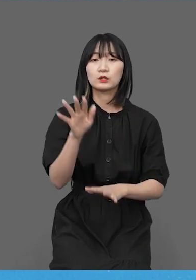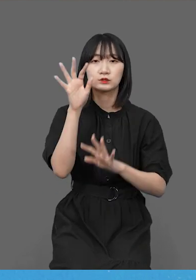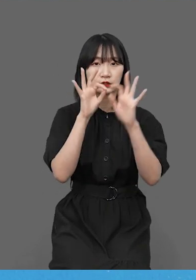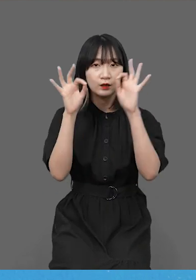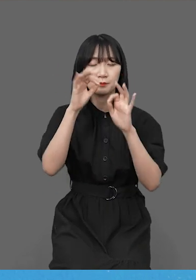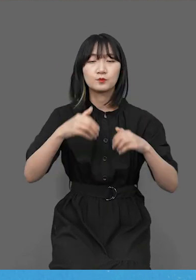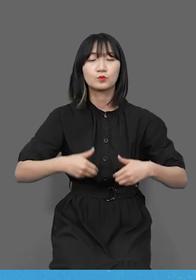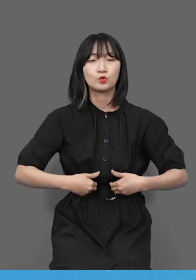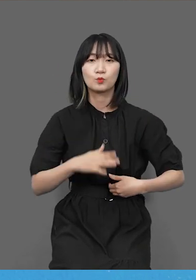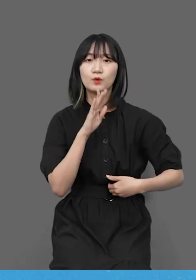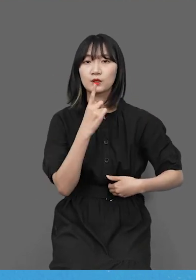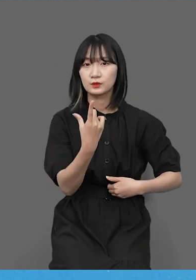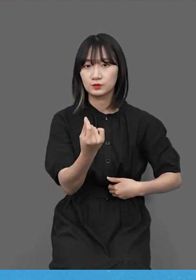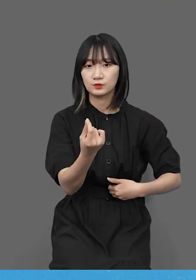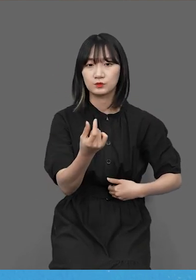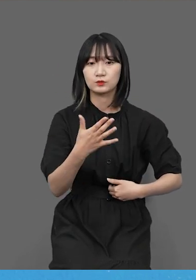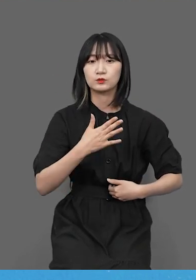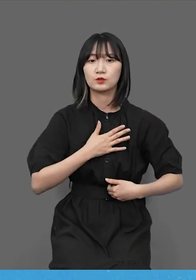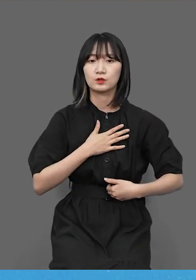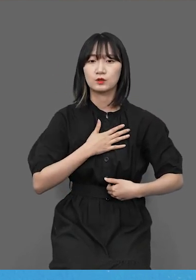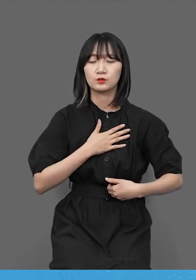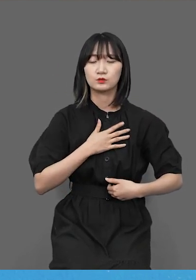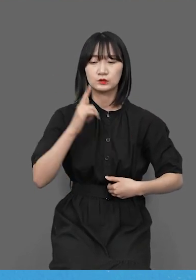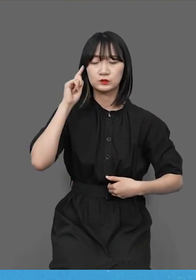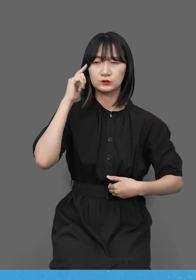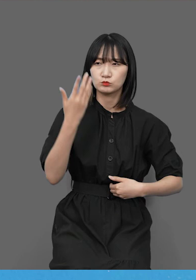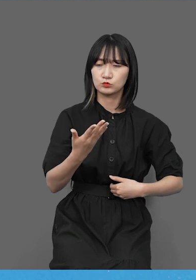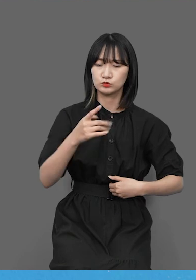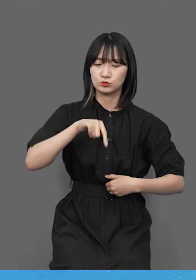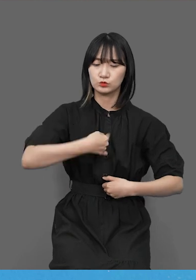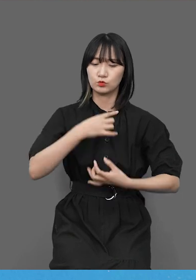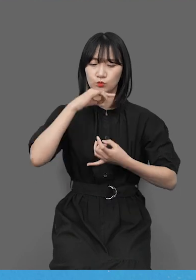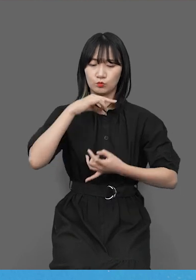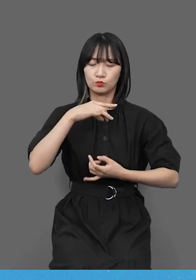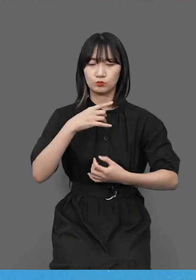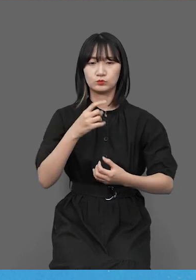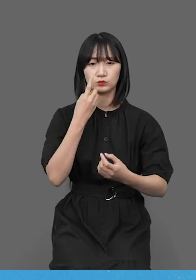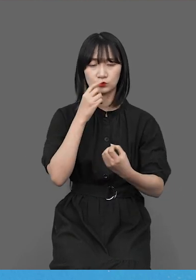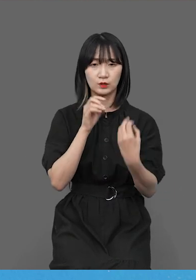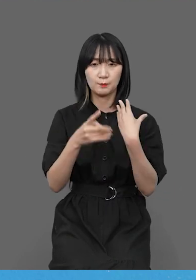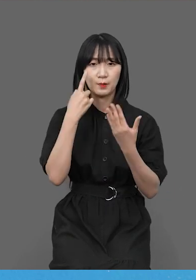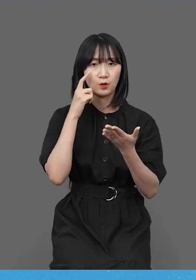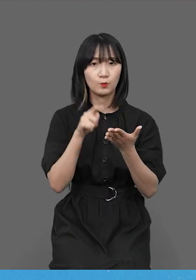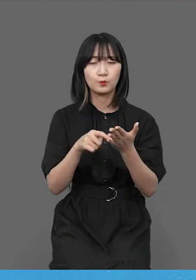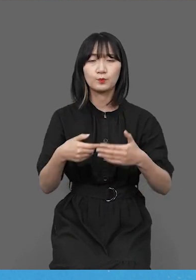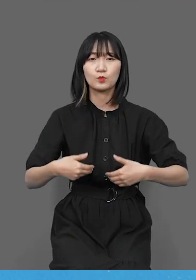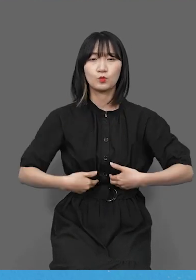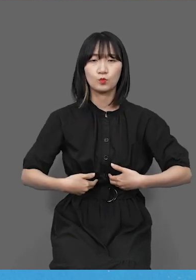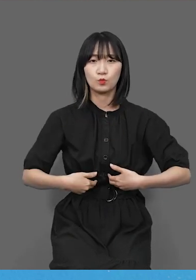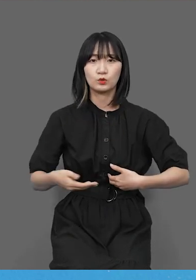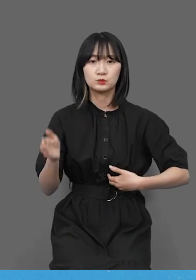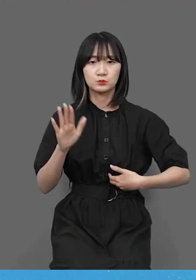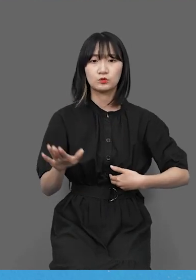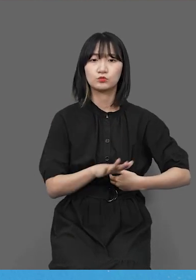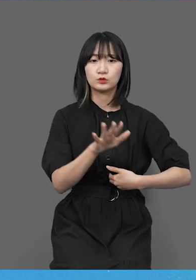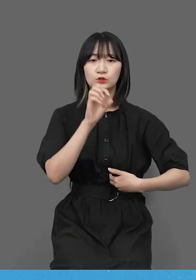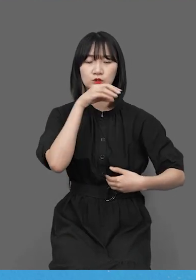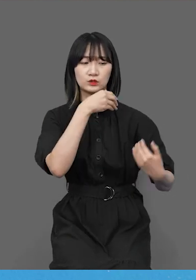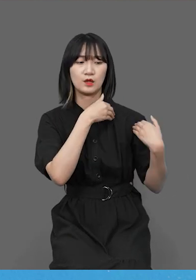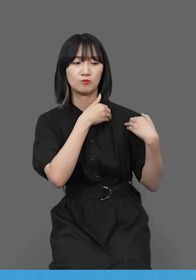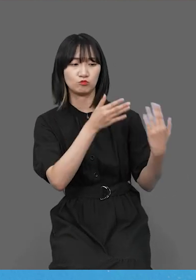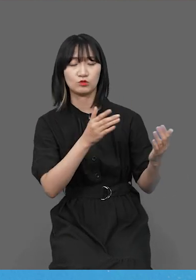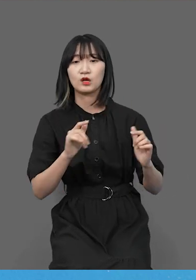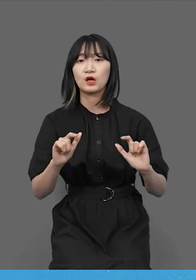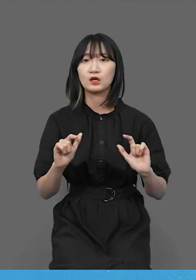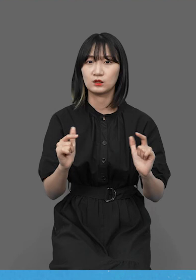맞습니다. 내 질문에 내가 대답해야 될 그런 질문입니다. 하지만 우리를 방치해 두신 게